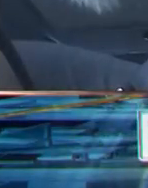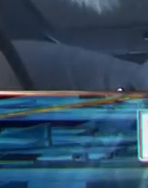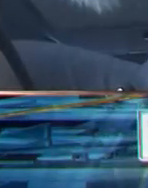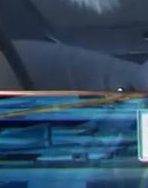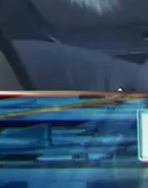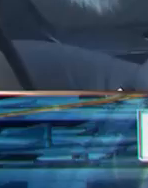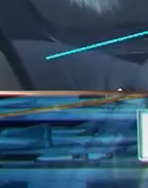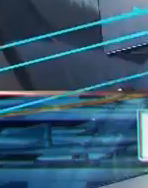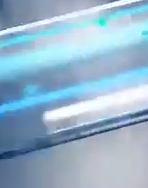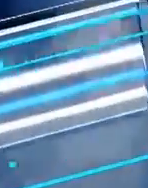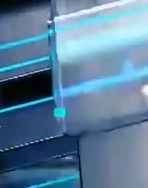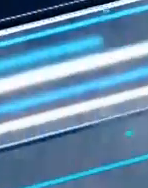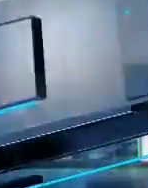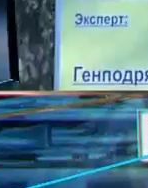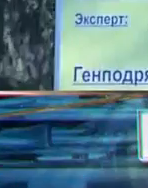деп ойлаймын.